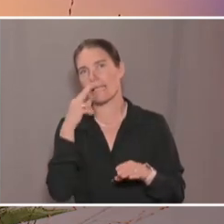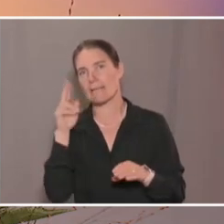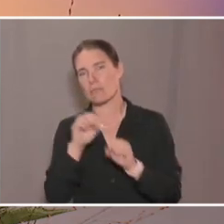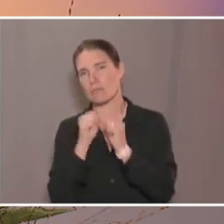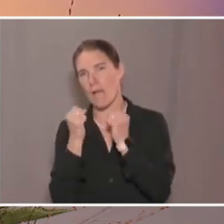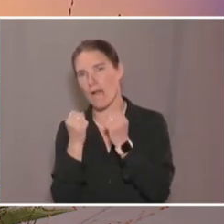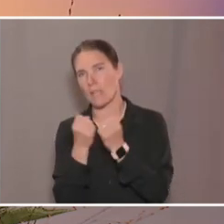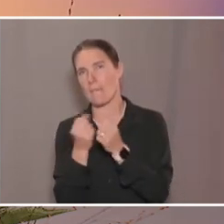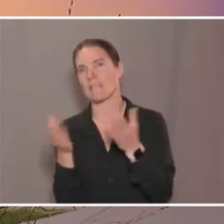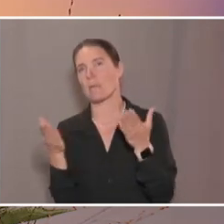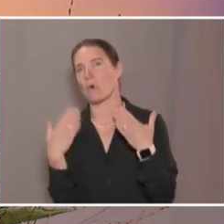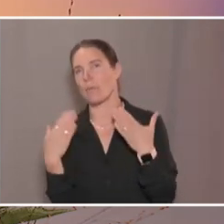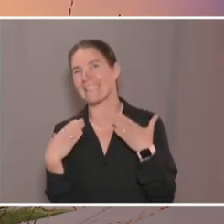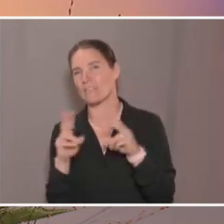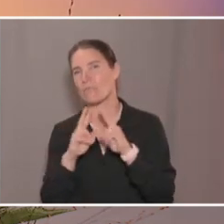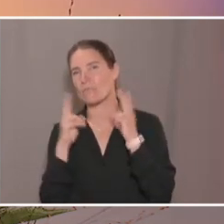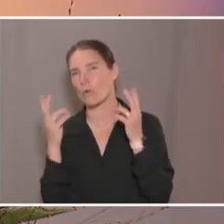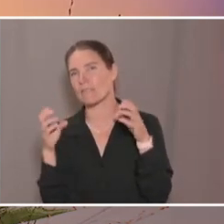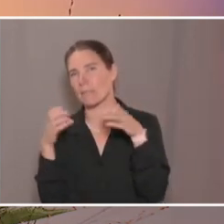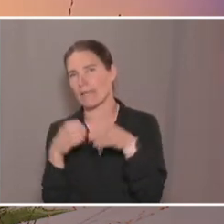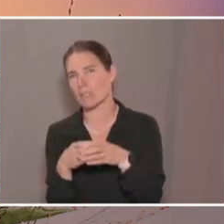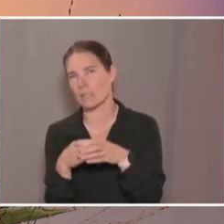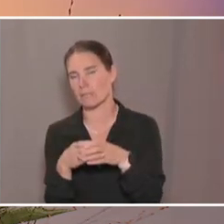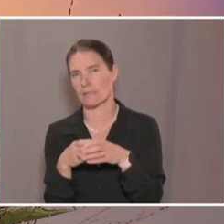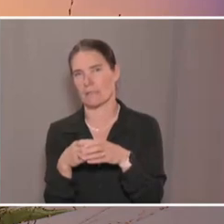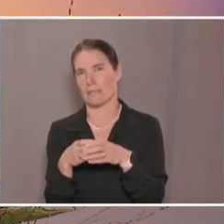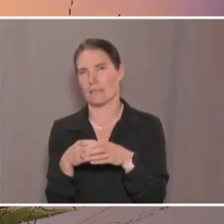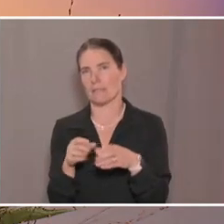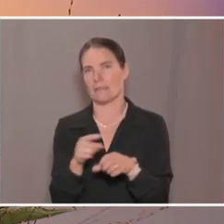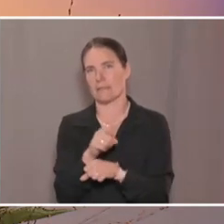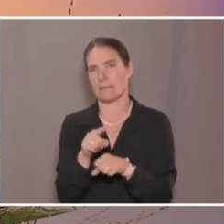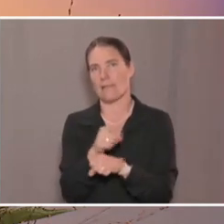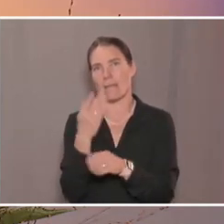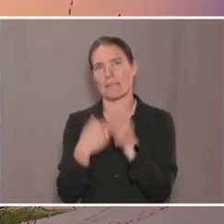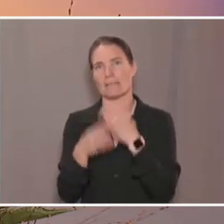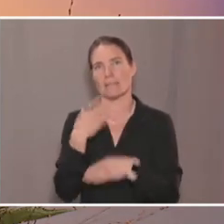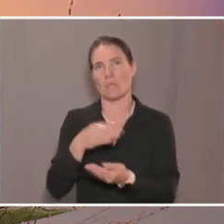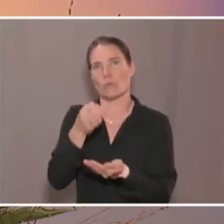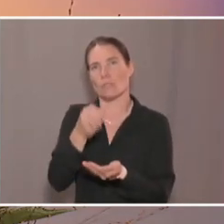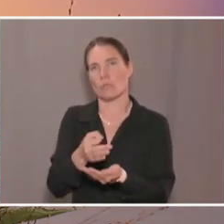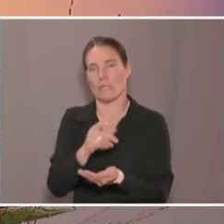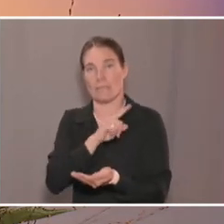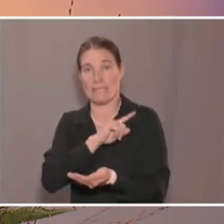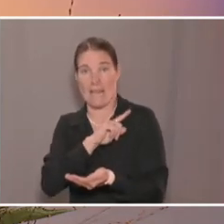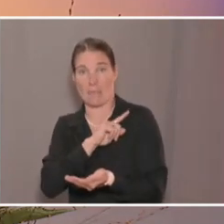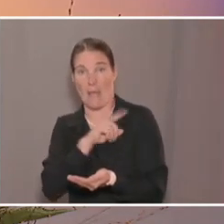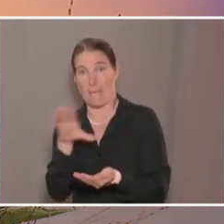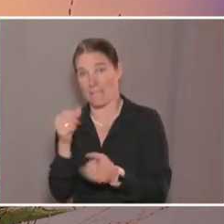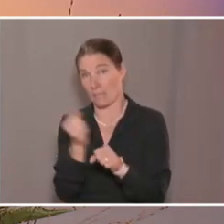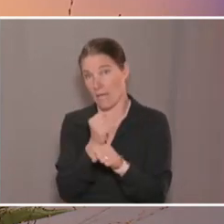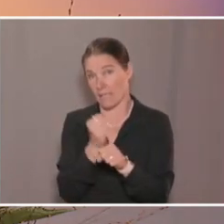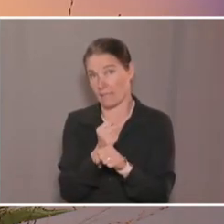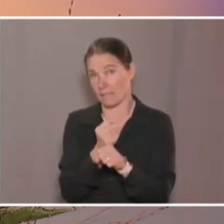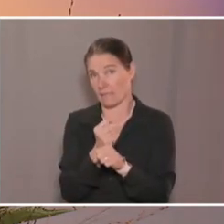der propagierten Volksgemeinschaft die Zeitgenossen genötigt hatte, sich zu positionieren, mitzumachen,